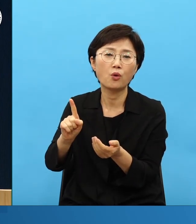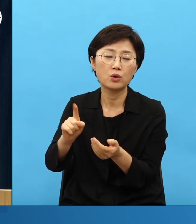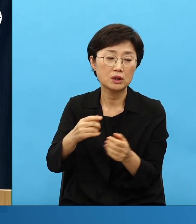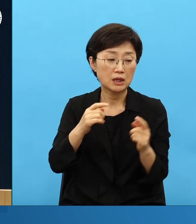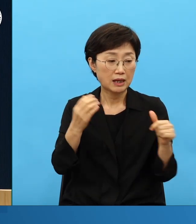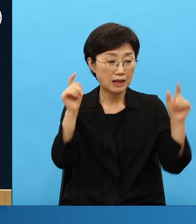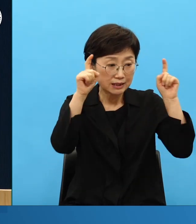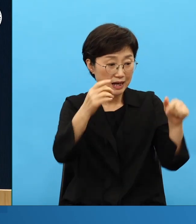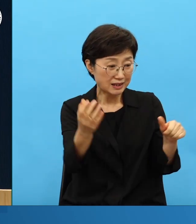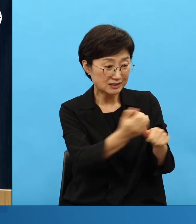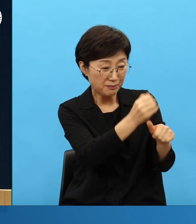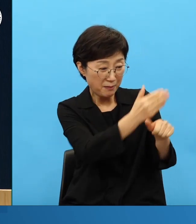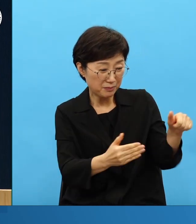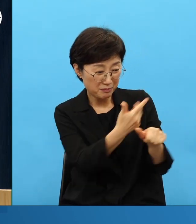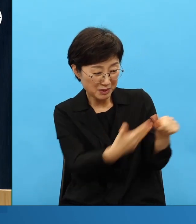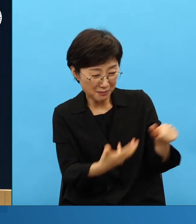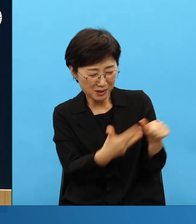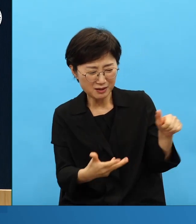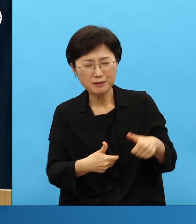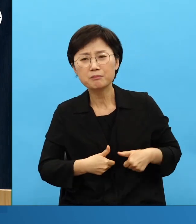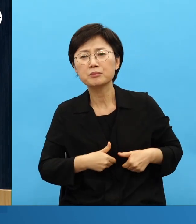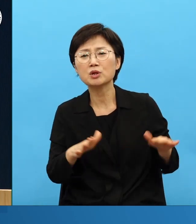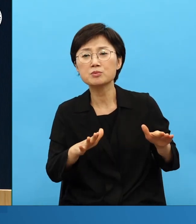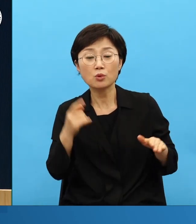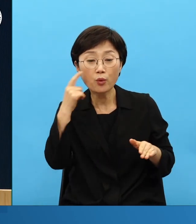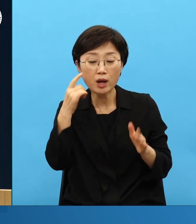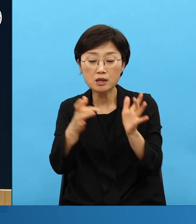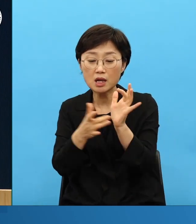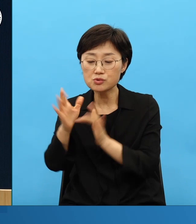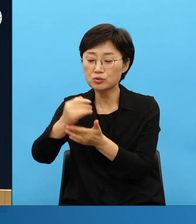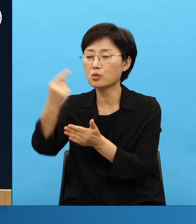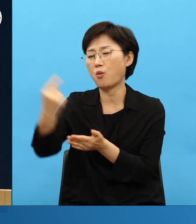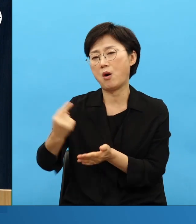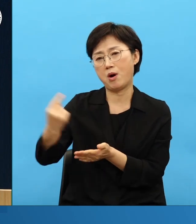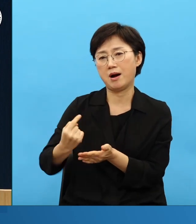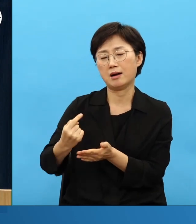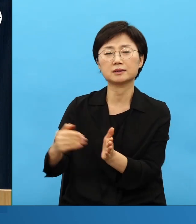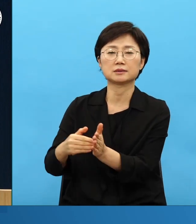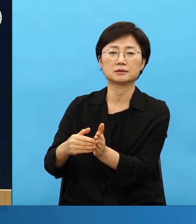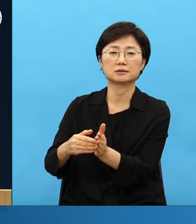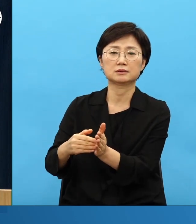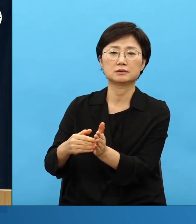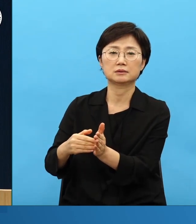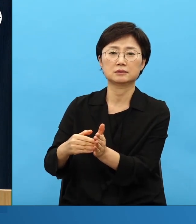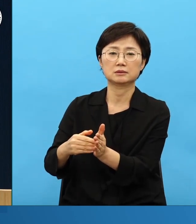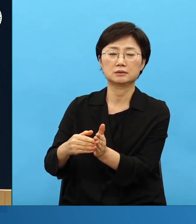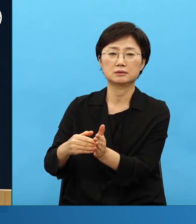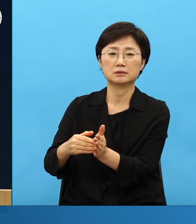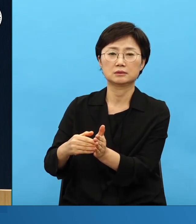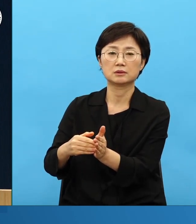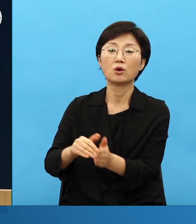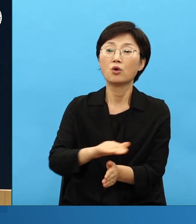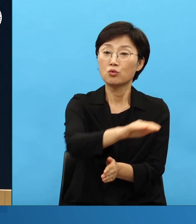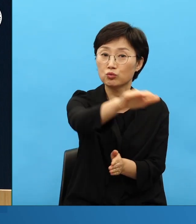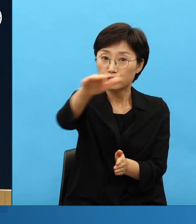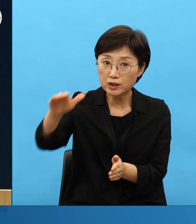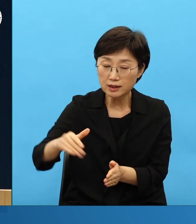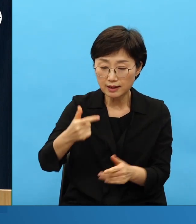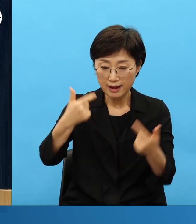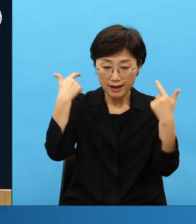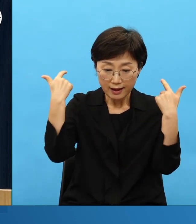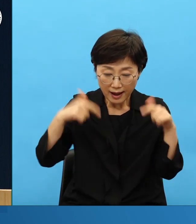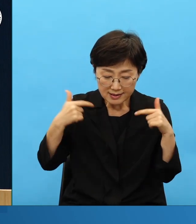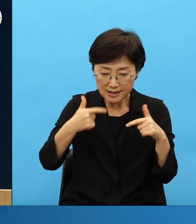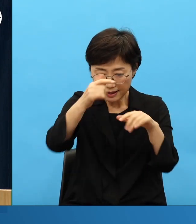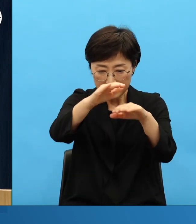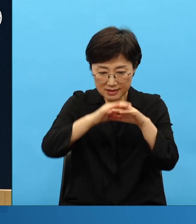그러니까 이건 엄청난 메시지예요. This is an amazing message. 여러분이 예배 드릴 때마다 이 언약을 붙잡으셔야 돼요. Whenever you give worship,